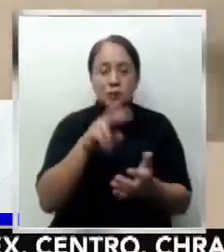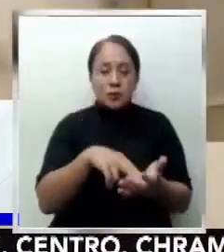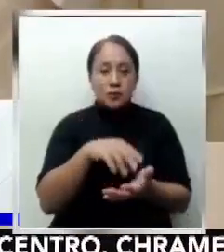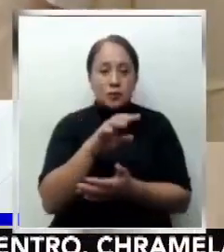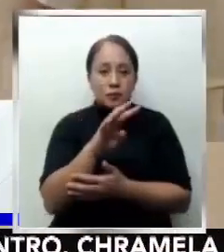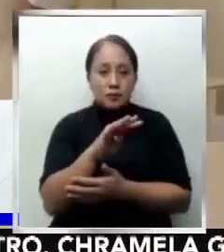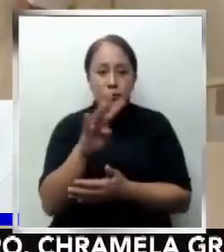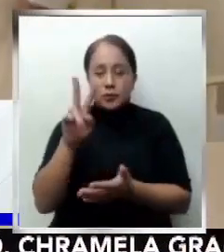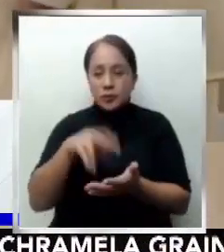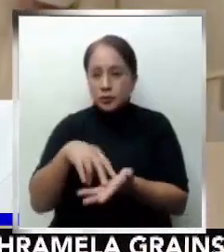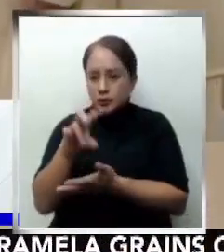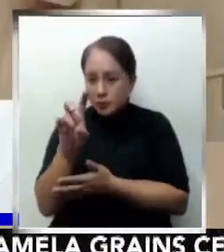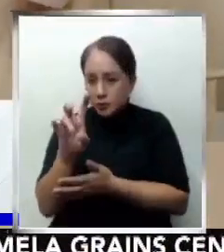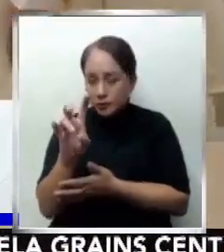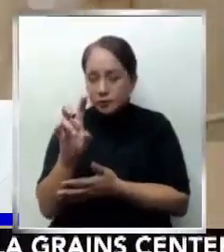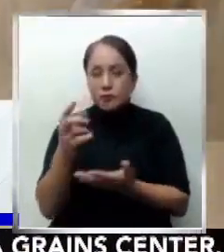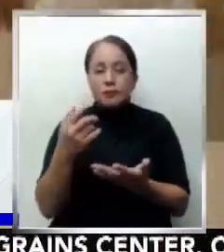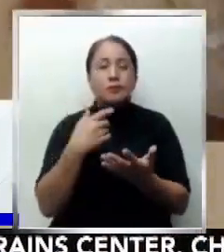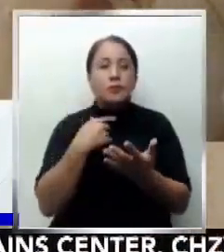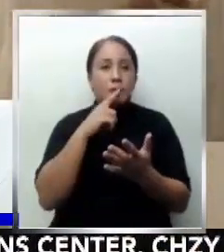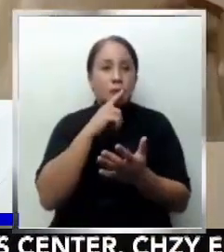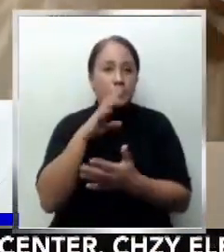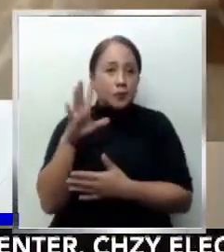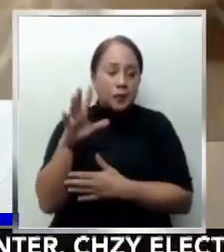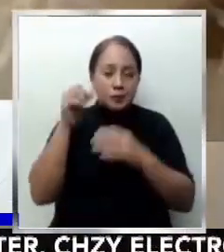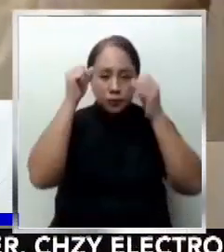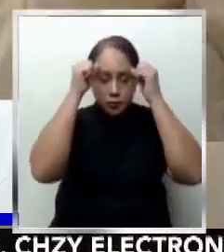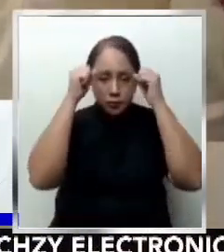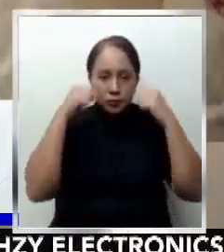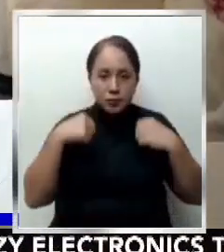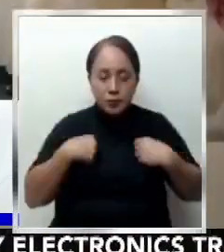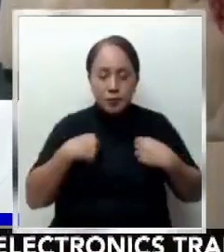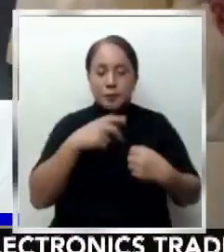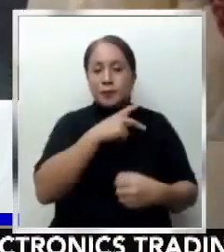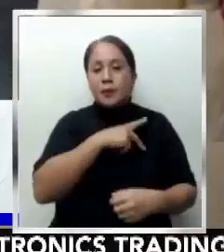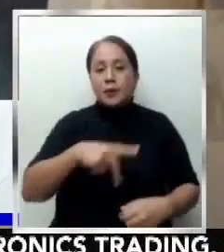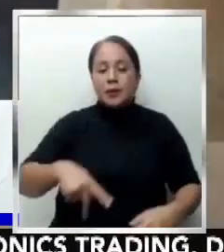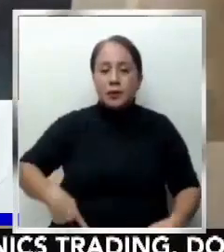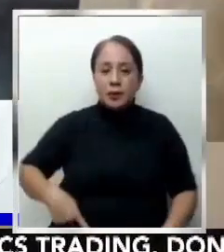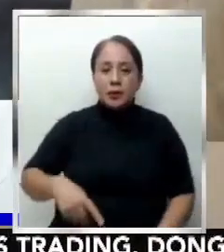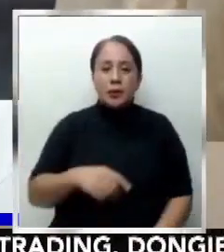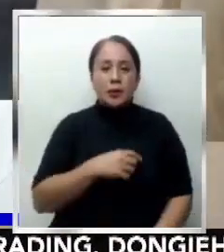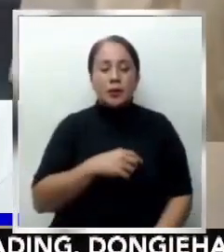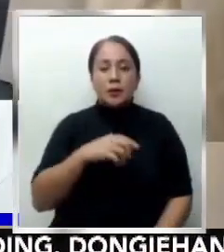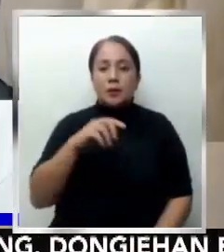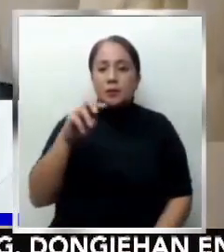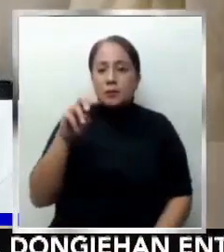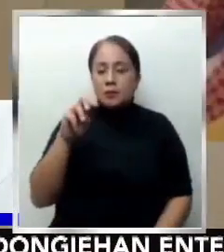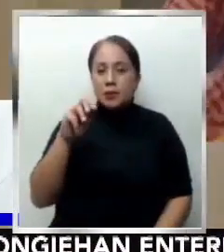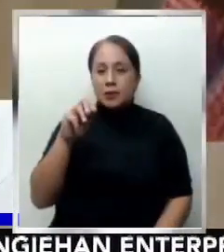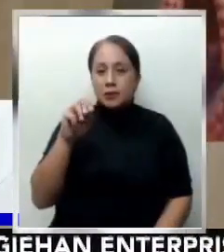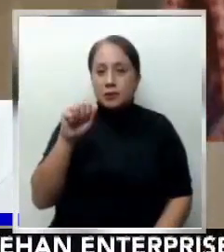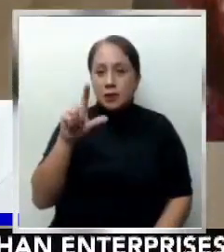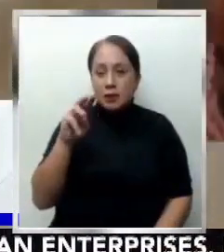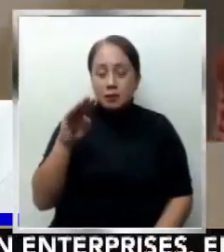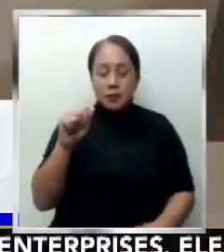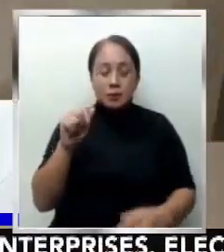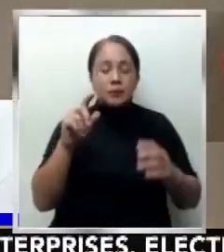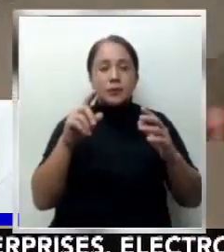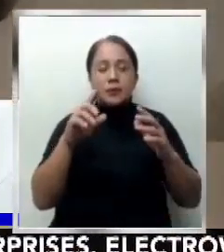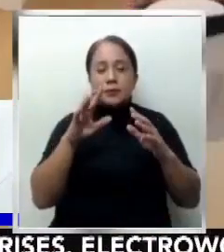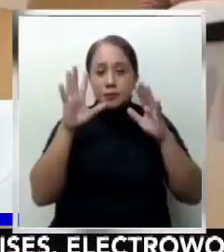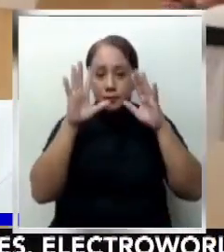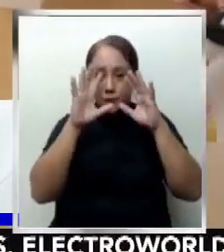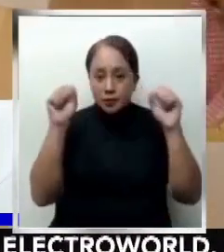Kasunod ito ng pangako ni Saudi Arabia Crown Prince Mohammed bin Salman kay Pangulong Bongbong Marcos nitong Nobyembre